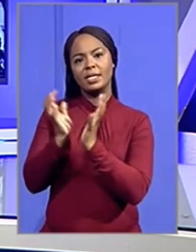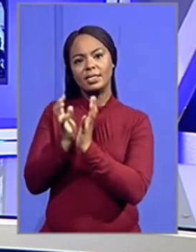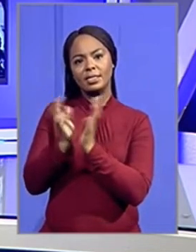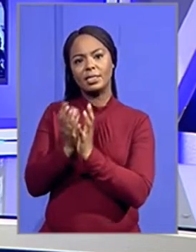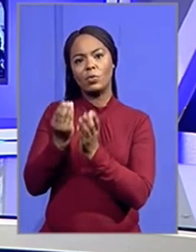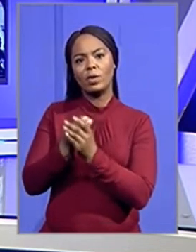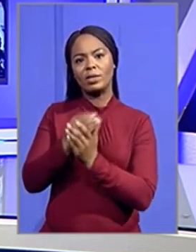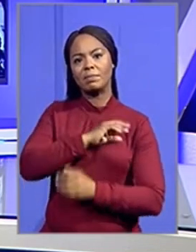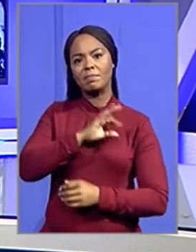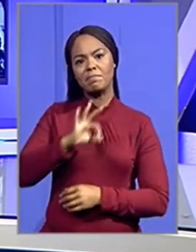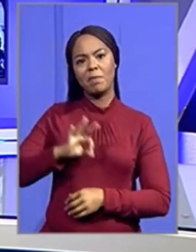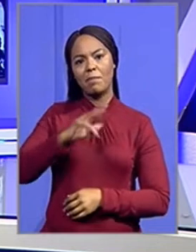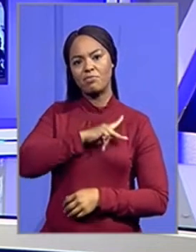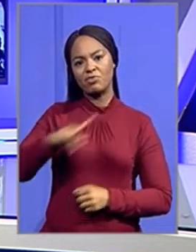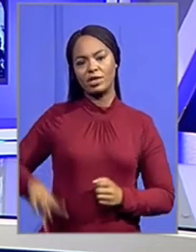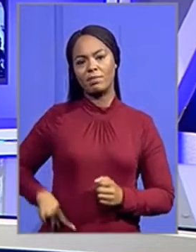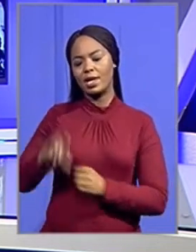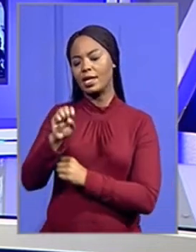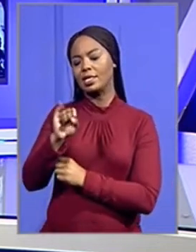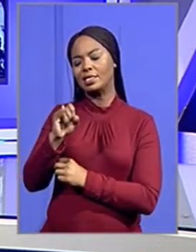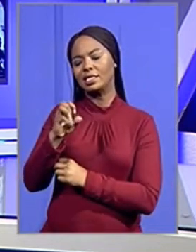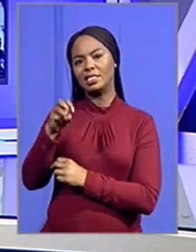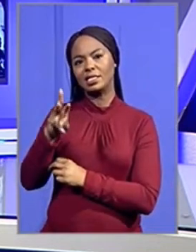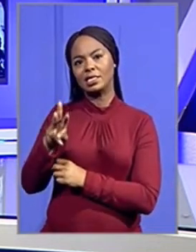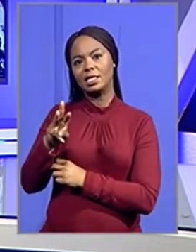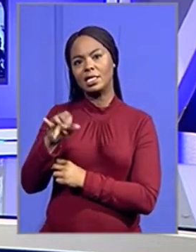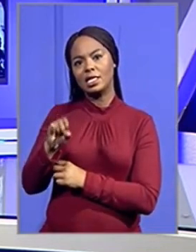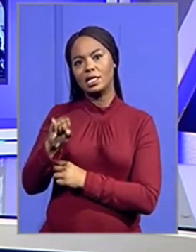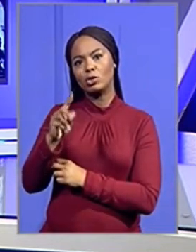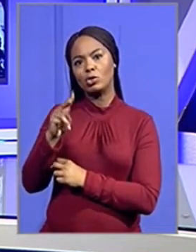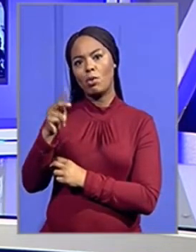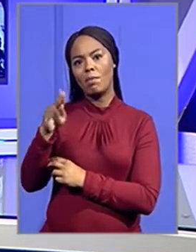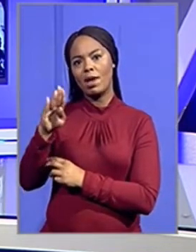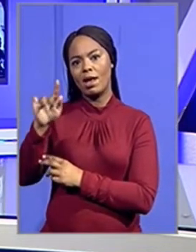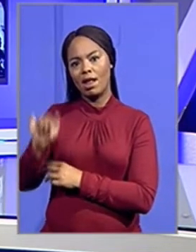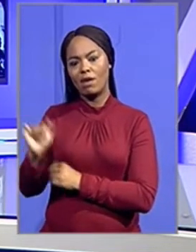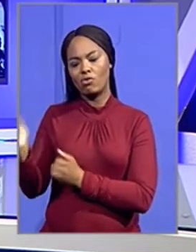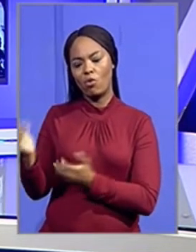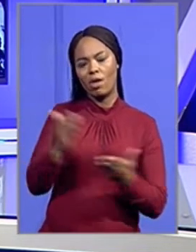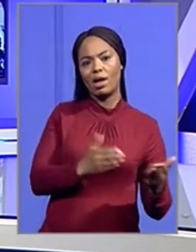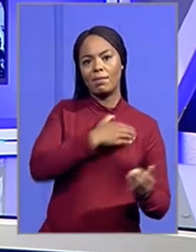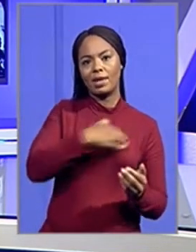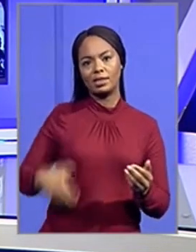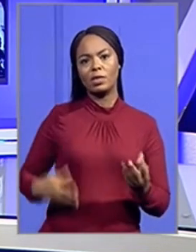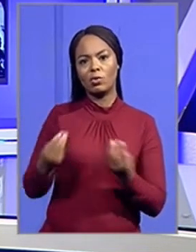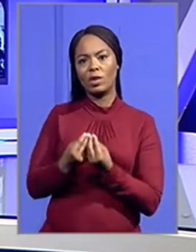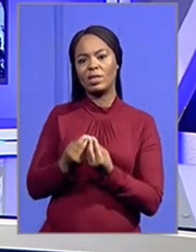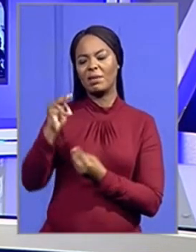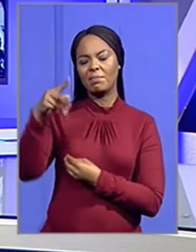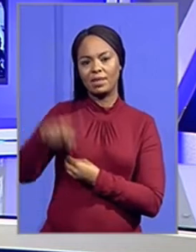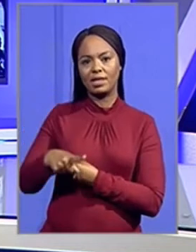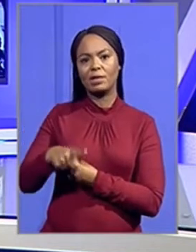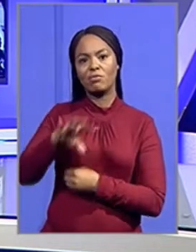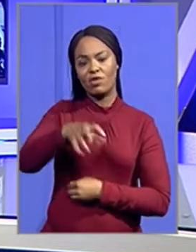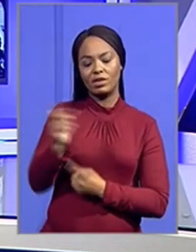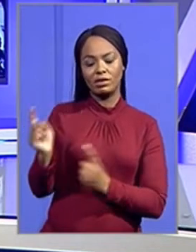ya province eo Mercy Sintombela go utlwa ka ipaakanyo ya go amogela mo president le kabinete ya gagwe kwa provinceng